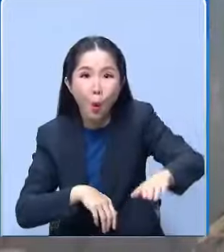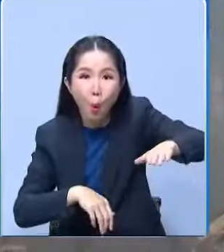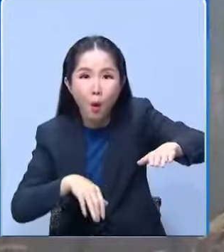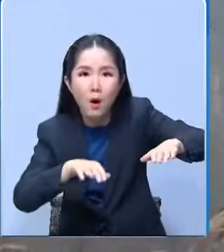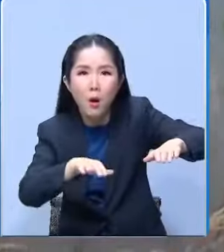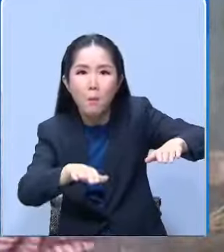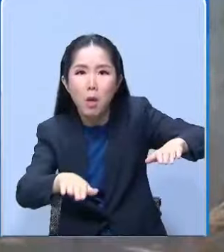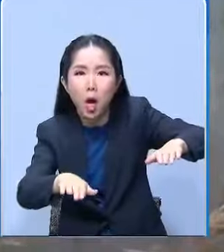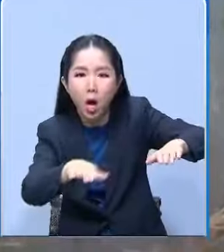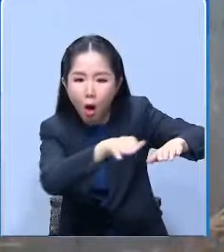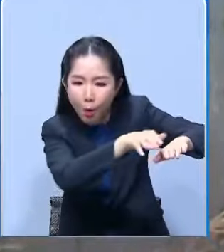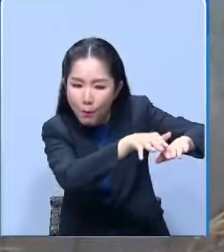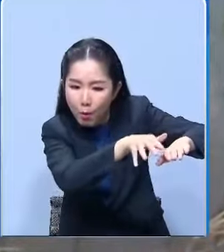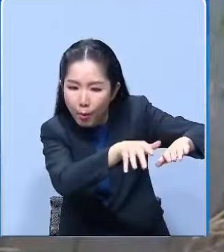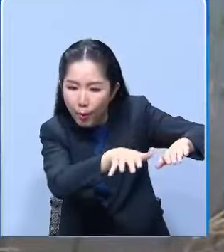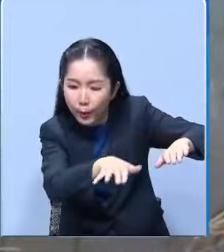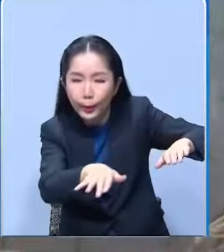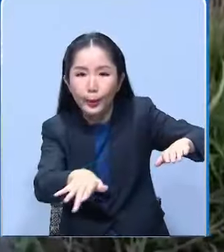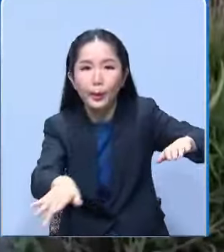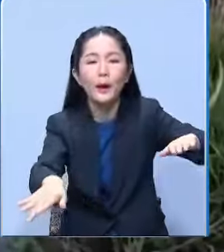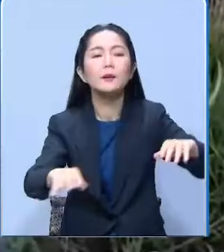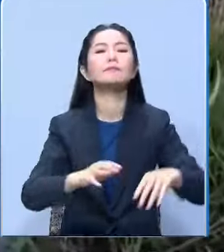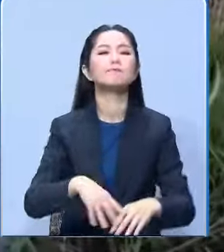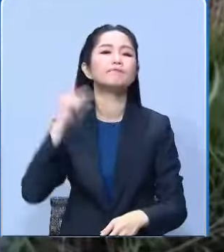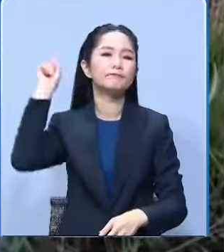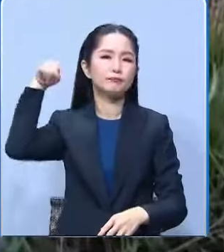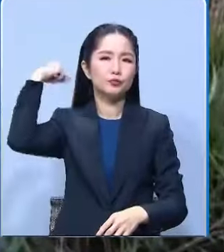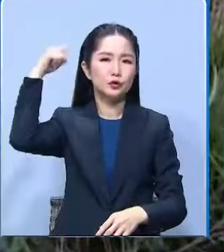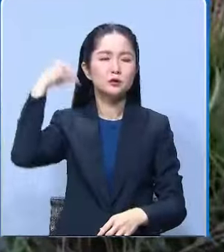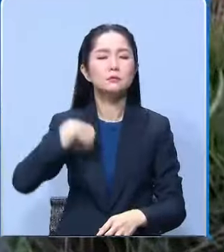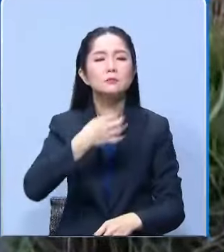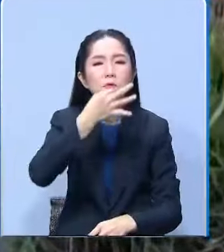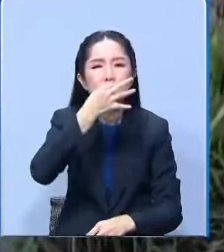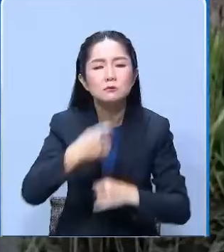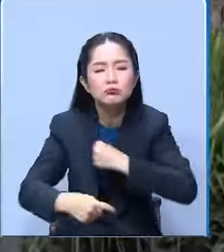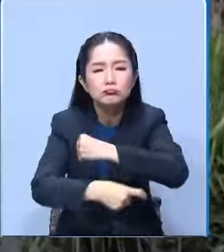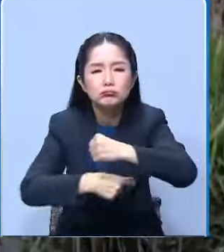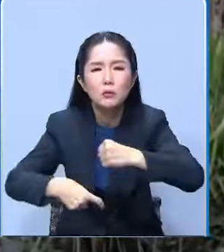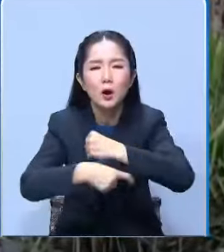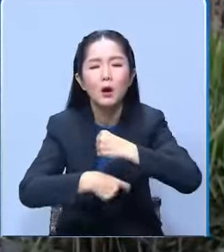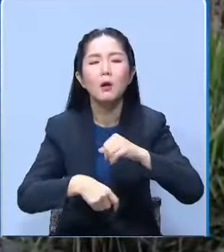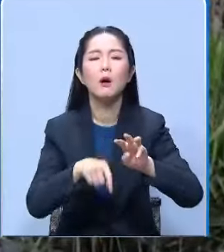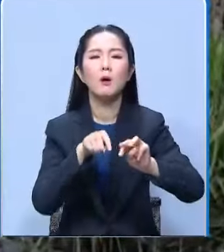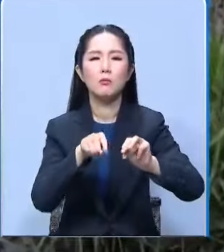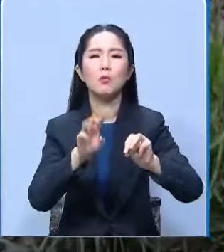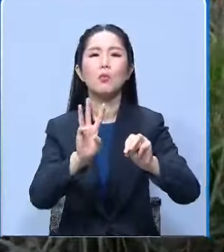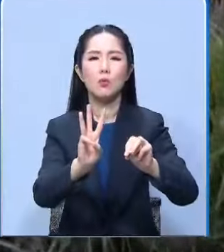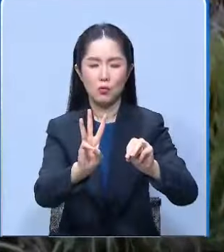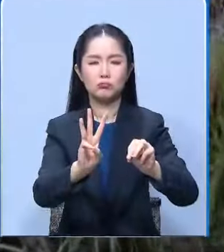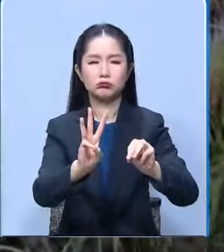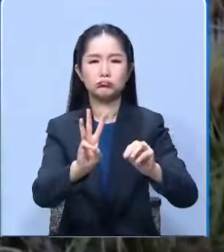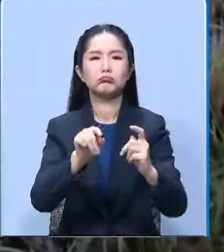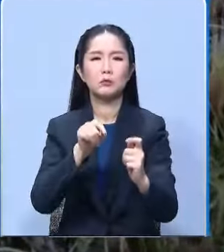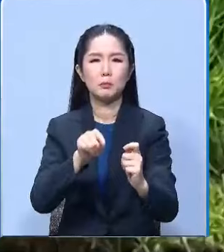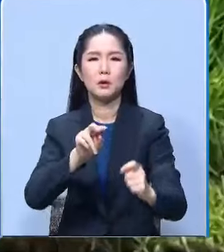อ่ะเป็นการตั้งข้อสังเกตครับนี่คือพี่มันทนาเป็นชาวนาอยู่ที่หมู่ 6ตำบลบนสัมพันตาอำเภอ